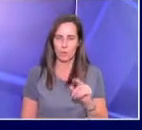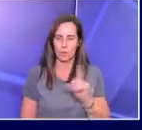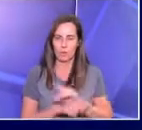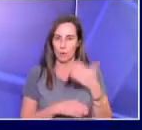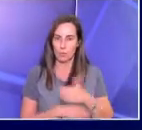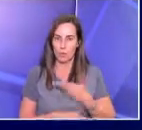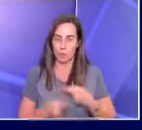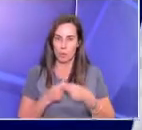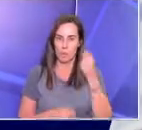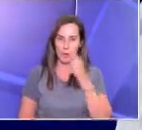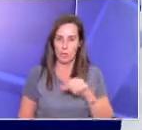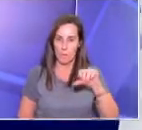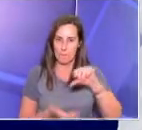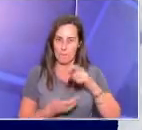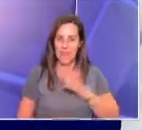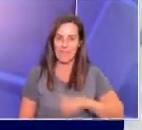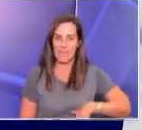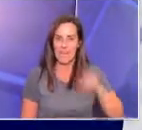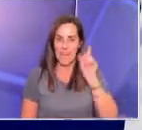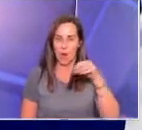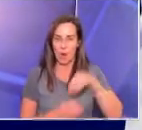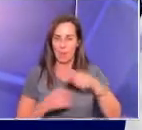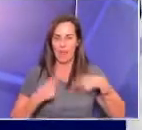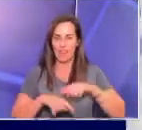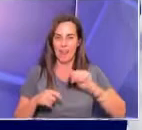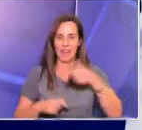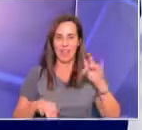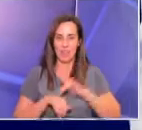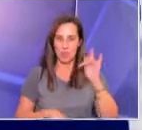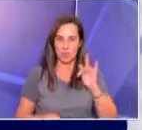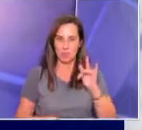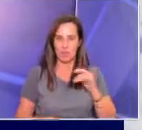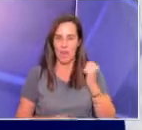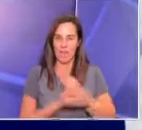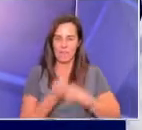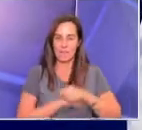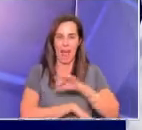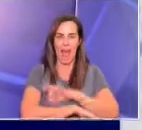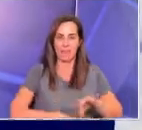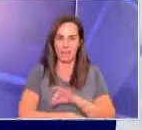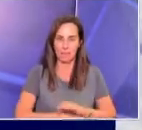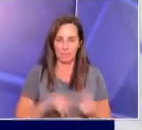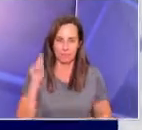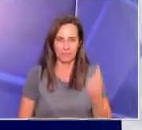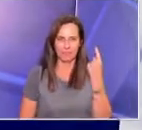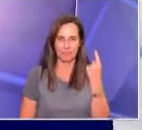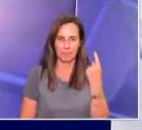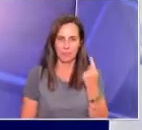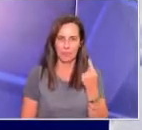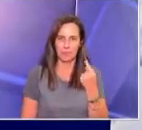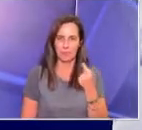האחרונה שקיבלו ארגוני הפשיעה בעיר, בעירייה, כולל באגפים הכי רגישים, רישוי עסקים, הנדסה, חסר תקדים. רגע,